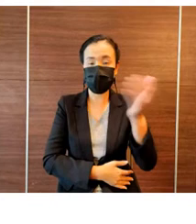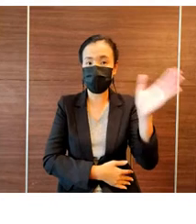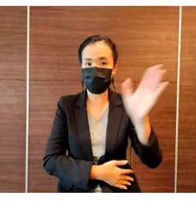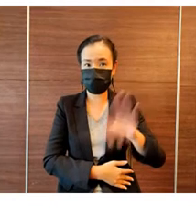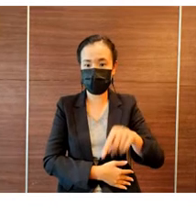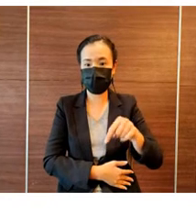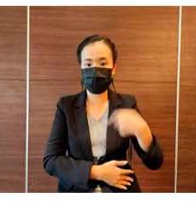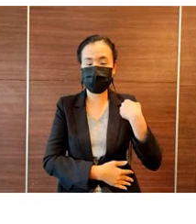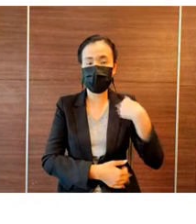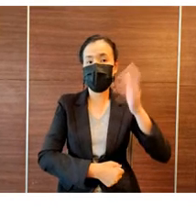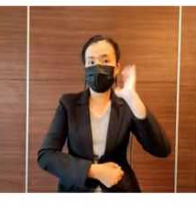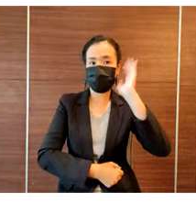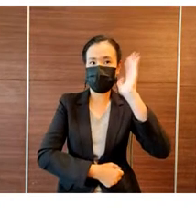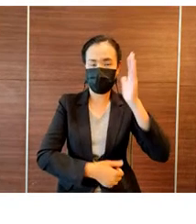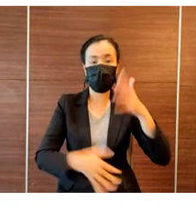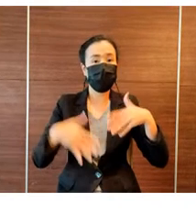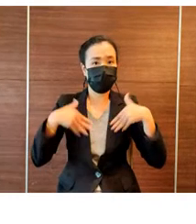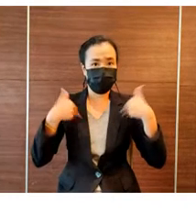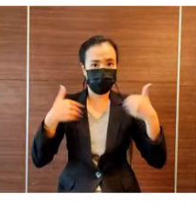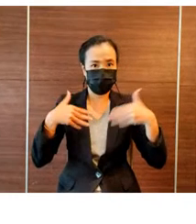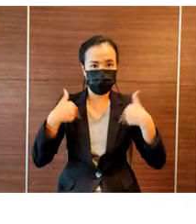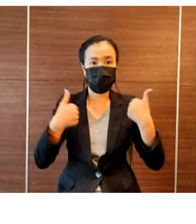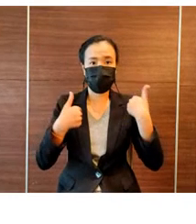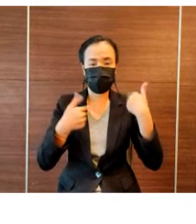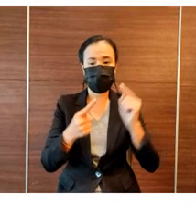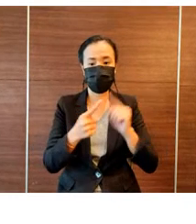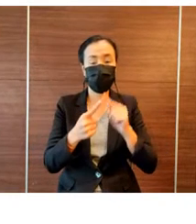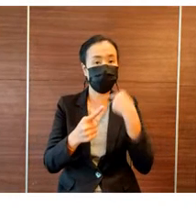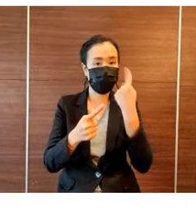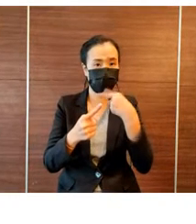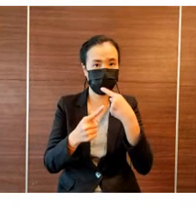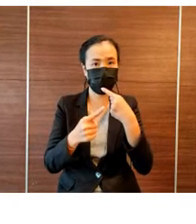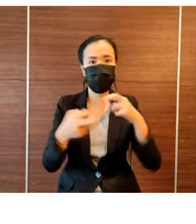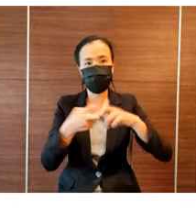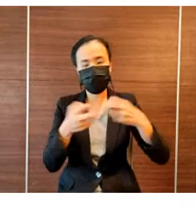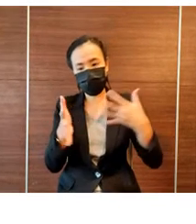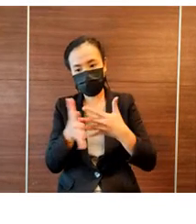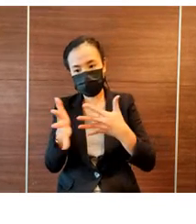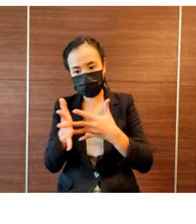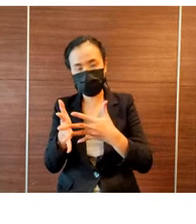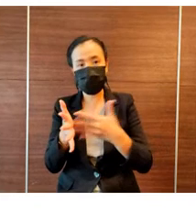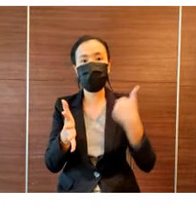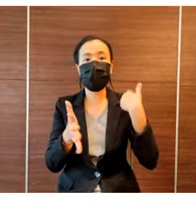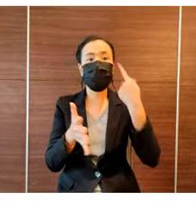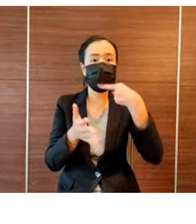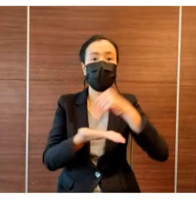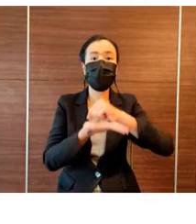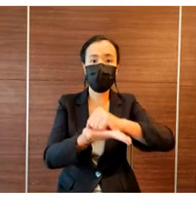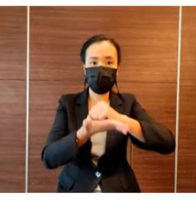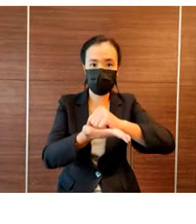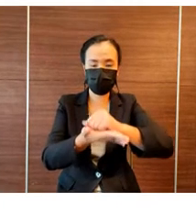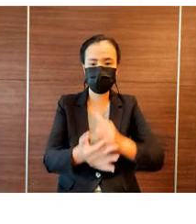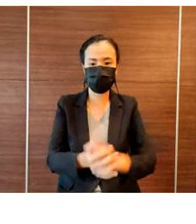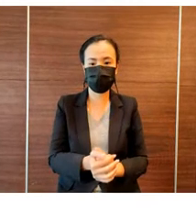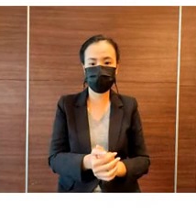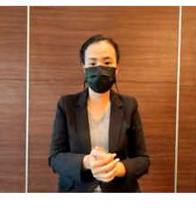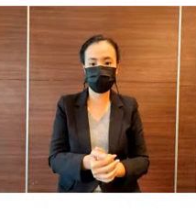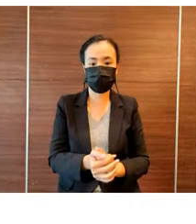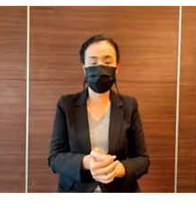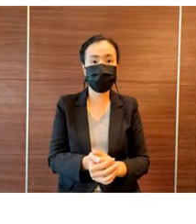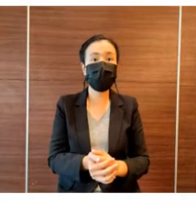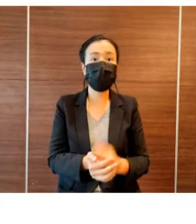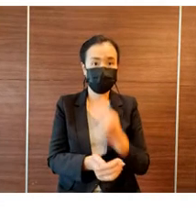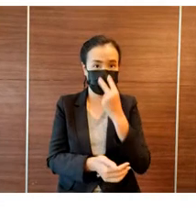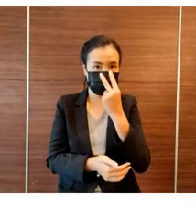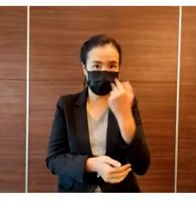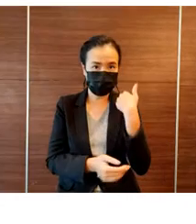าจะมีเสวนาค่ะคราวนี้สนุกแน่เลยเพราะว่าจะมีทั้งผู้ที่กำลังเผชิญสถานการณ์นั้นอยู่ผู้ที่ให้บริการนะคะแล้วเรามาฟังเดี๋ยวจะ